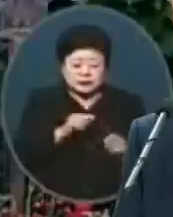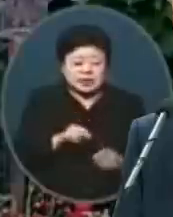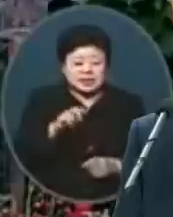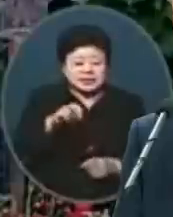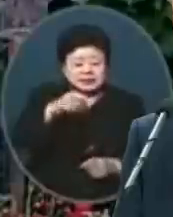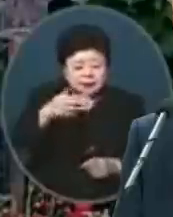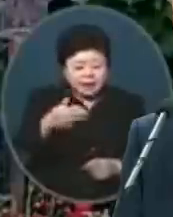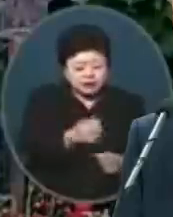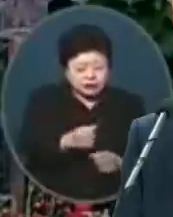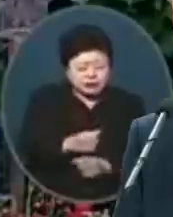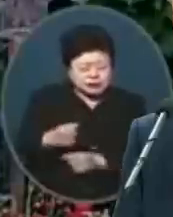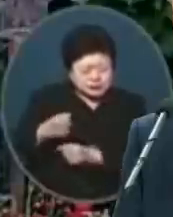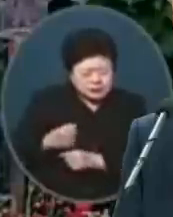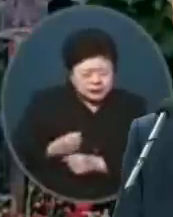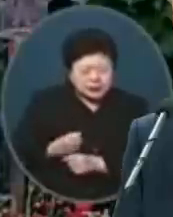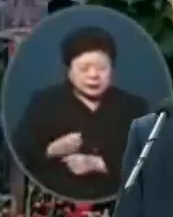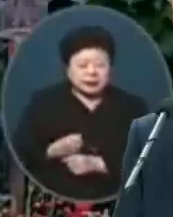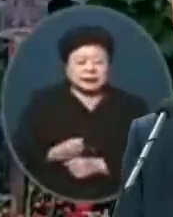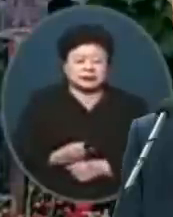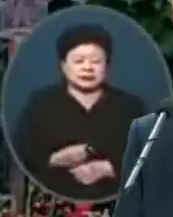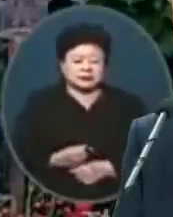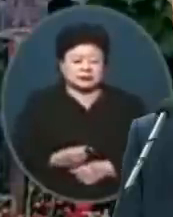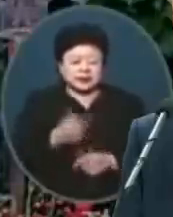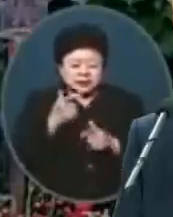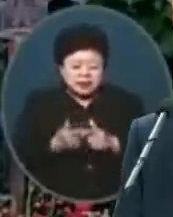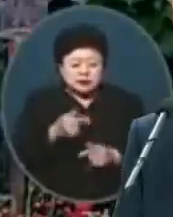28절에 수고하고 무거운 짐진자들아